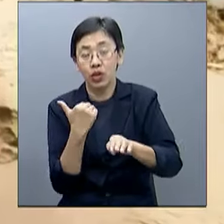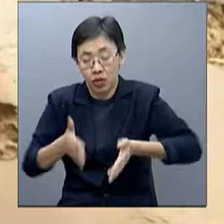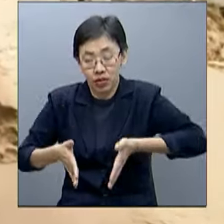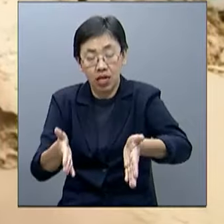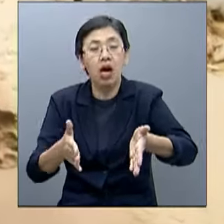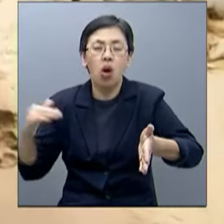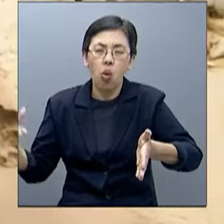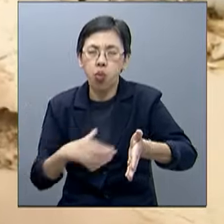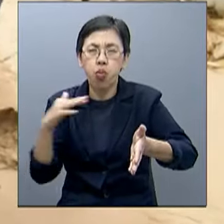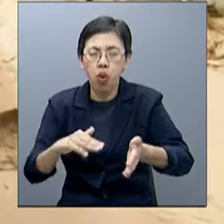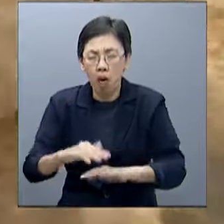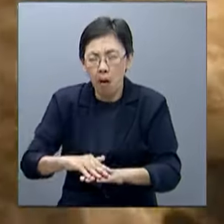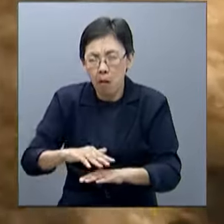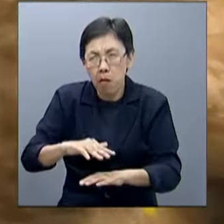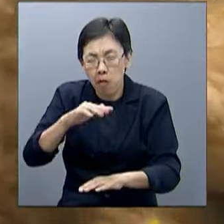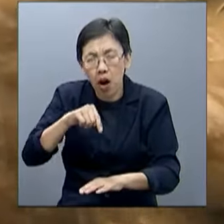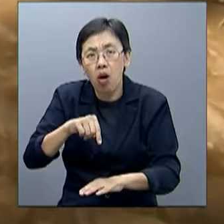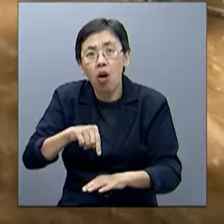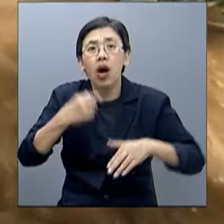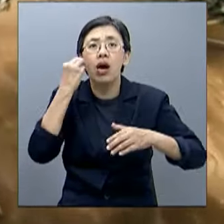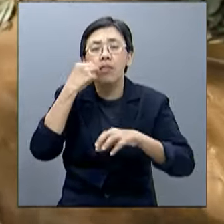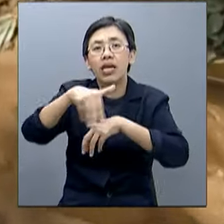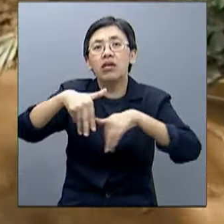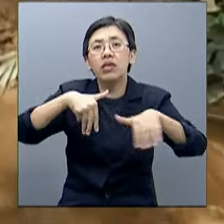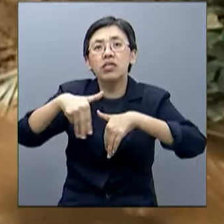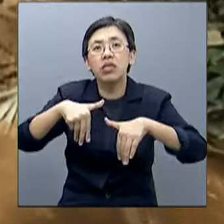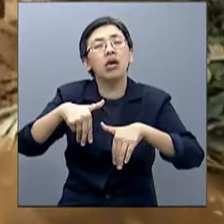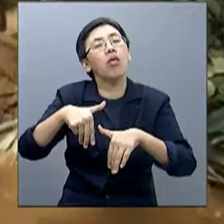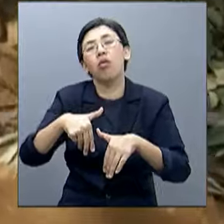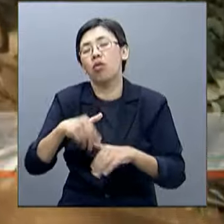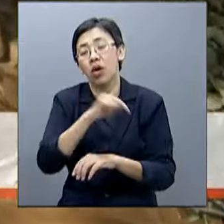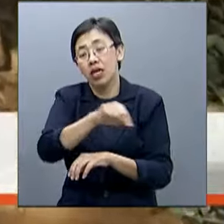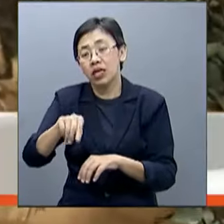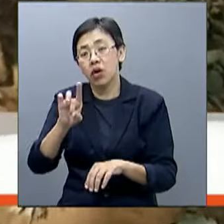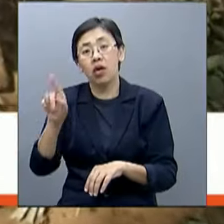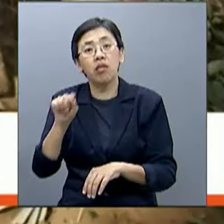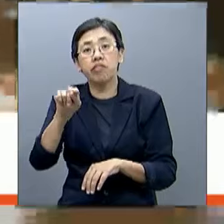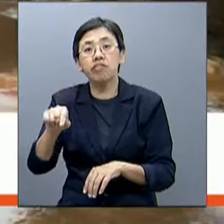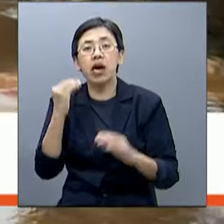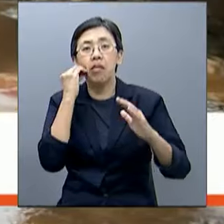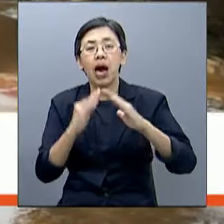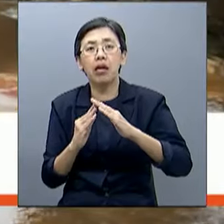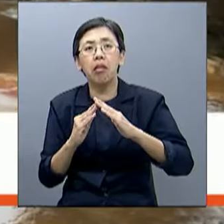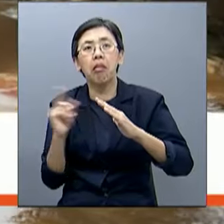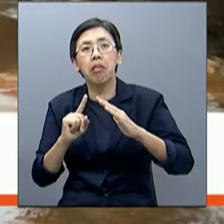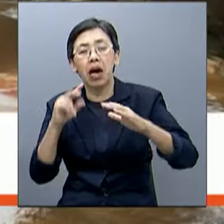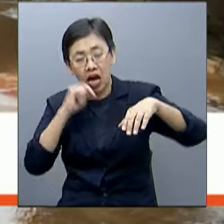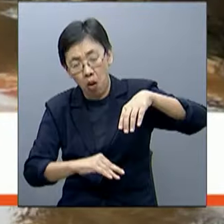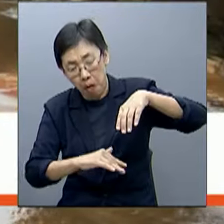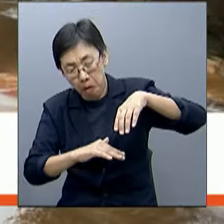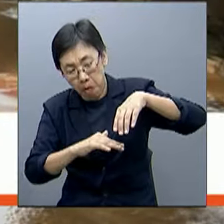ครับแต่ยังส่งผลกระทบต่อบ้านเรือนของประชาชนเกือบ 100% ที่อยู่ในชุมชนแห่งนี้บางหลังนะครับเข้าไปท่วมประม